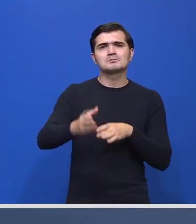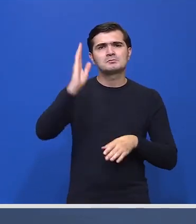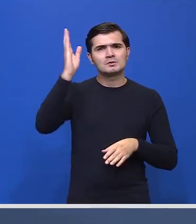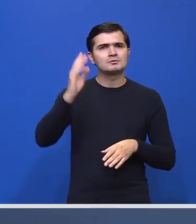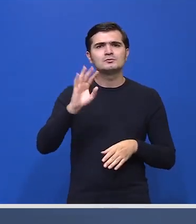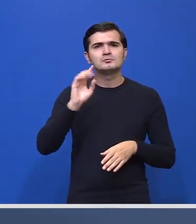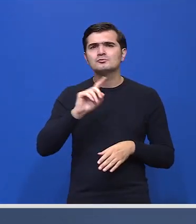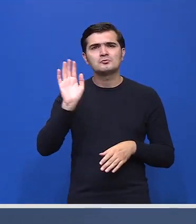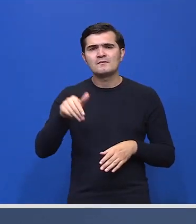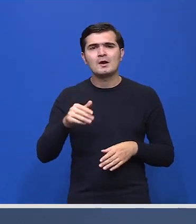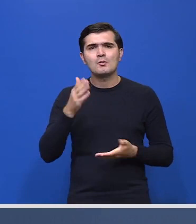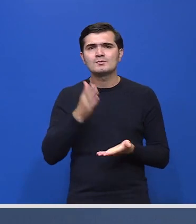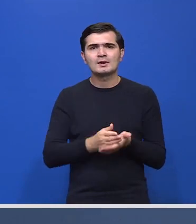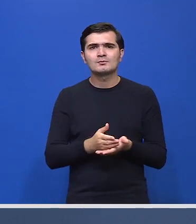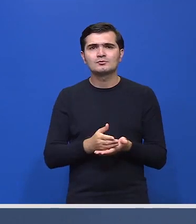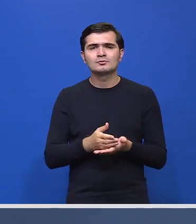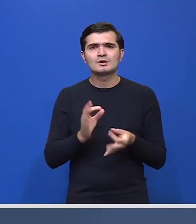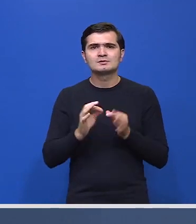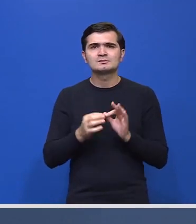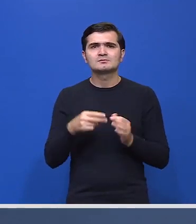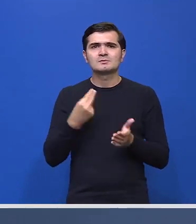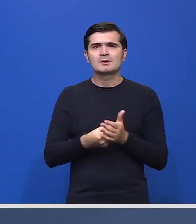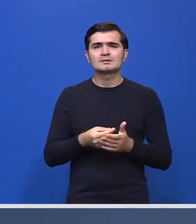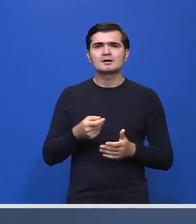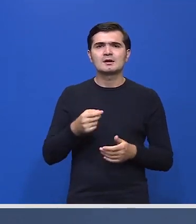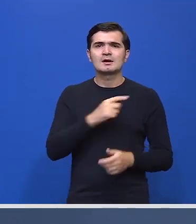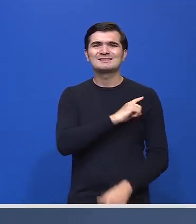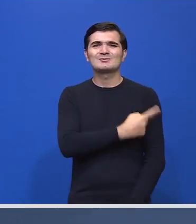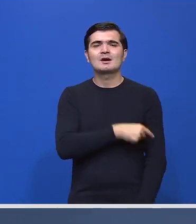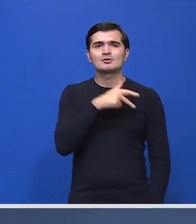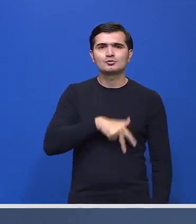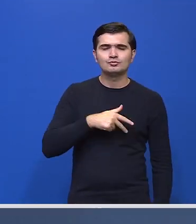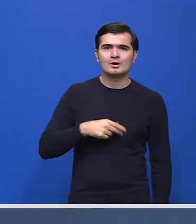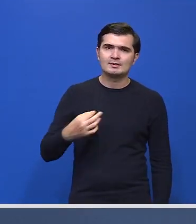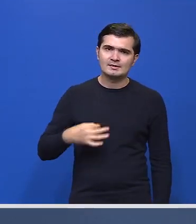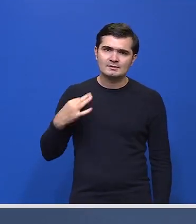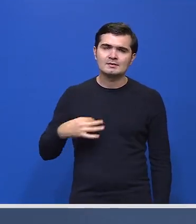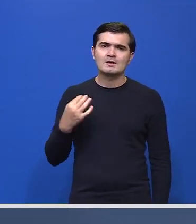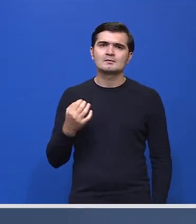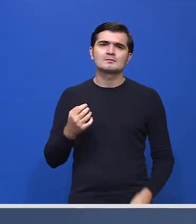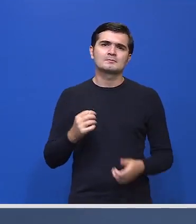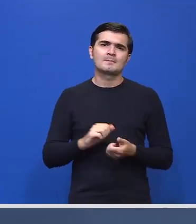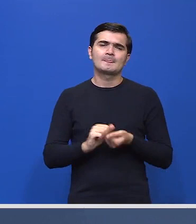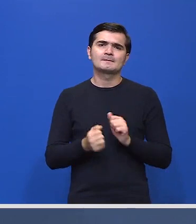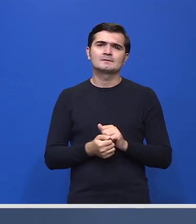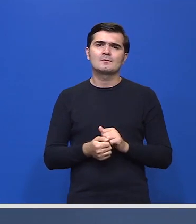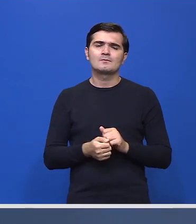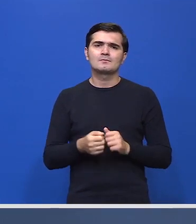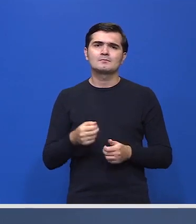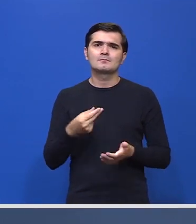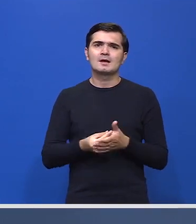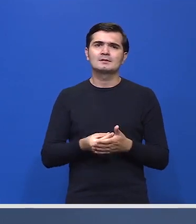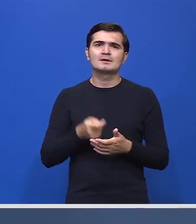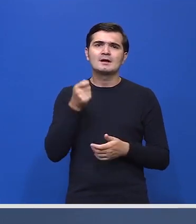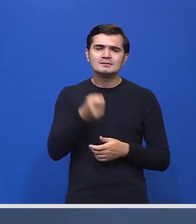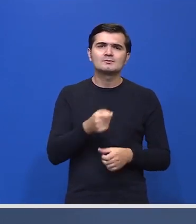de conferite de plata asigurărilor sociale de sănătate sau de drepturile conferite de plata asigurărilor de stat,